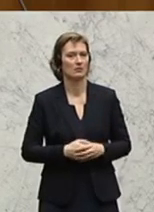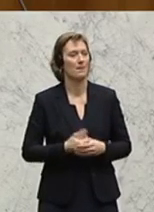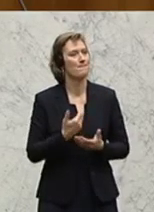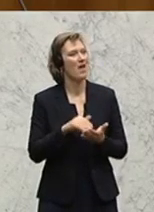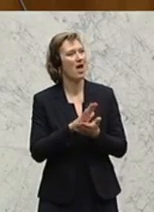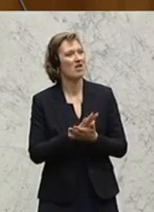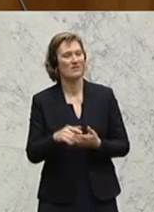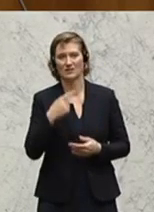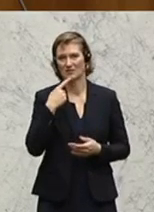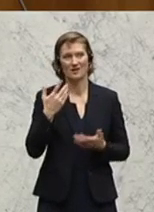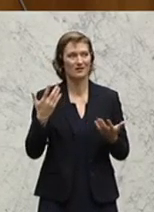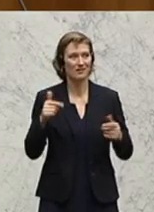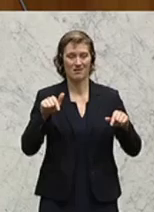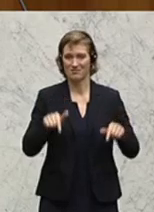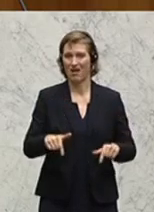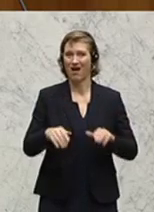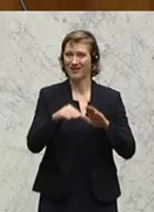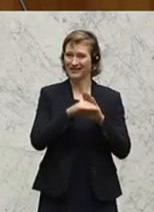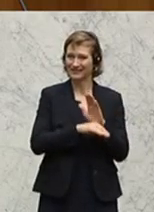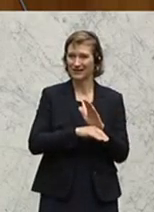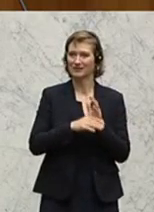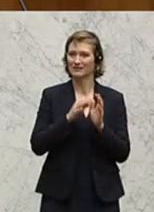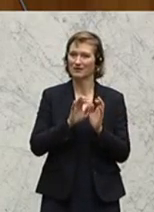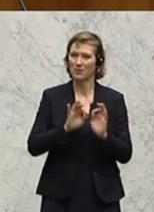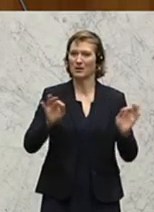Vereinfacht gesagt, ist garantiert dieses Gesetz